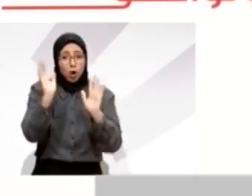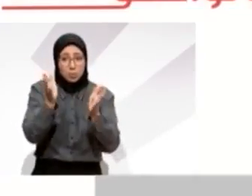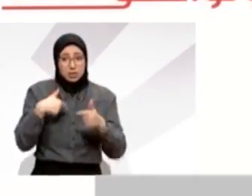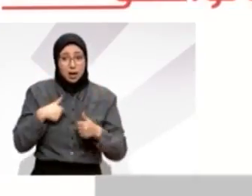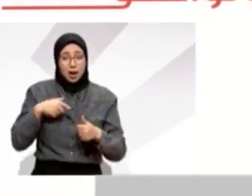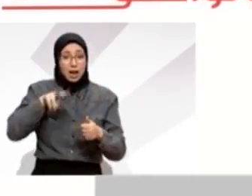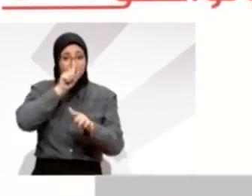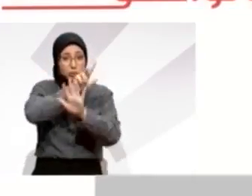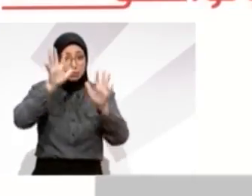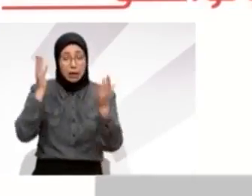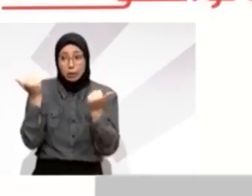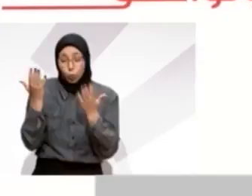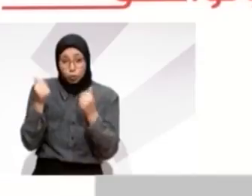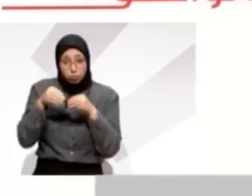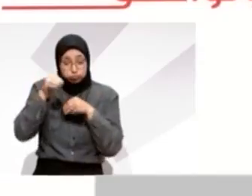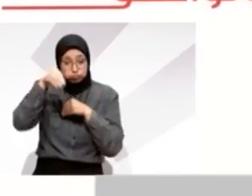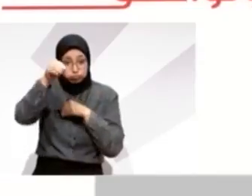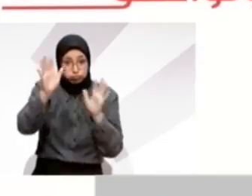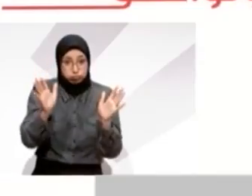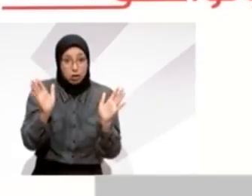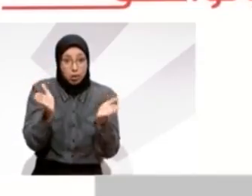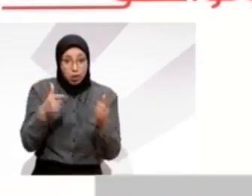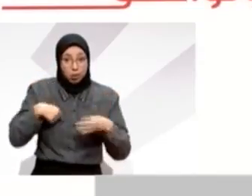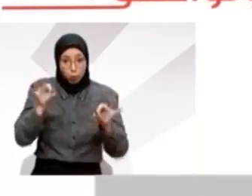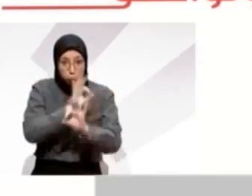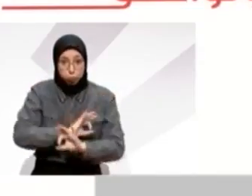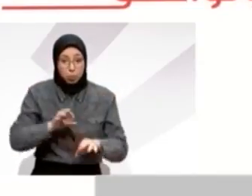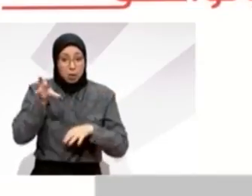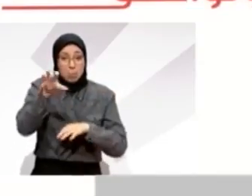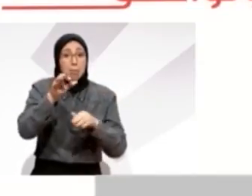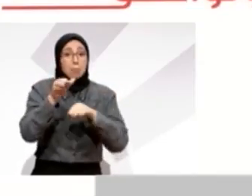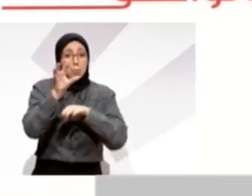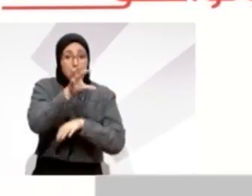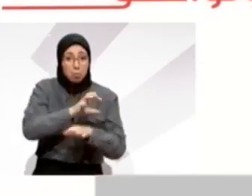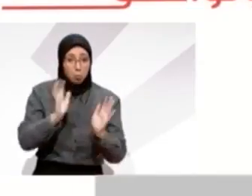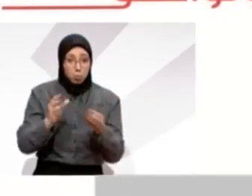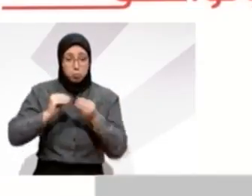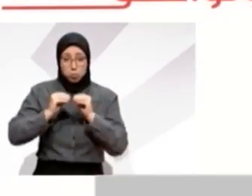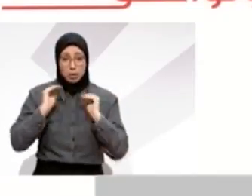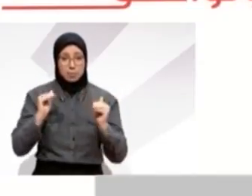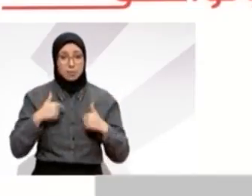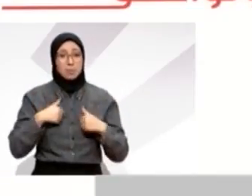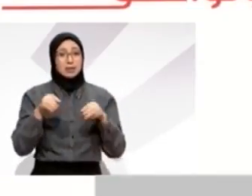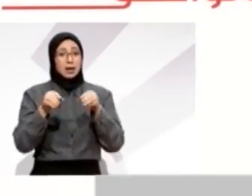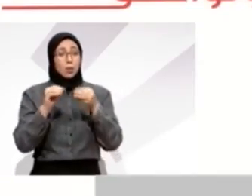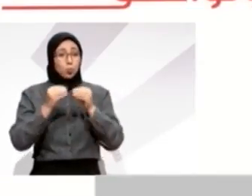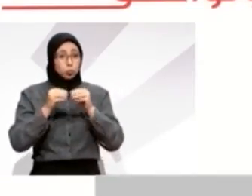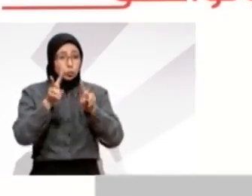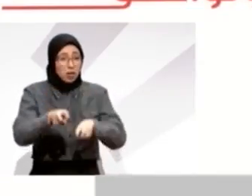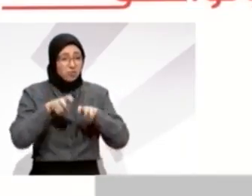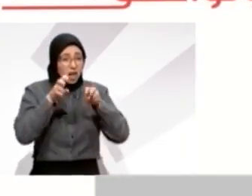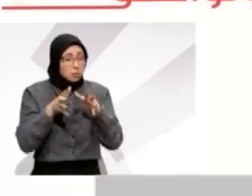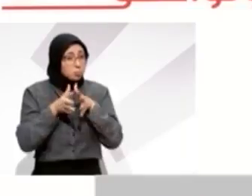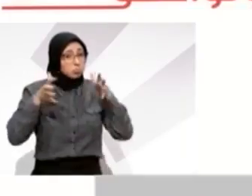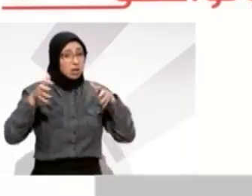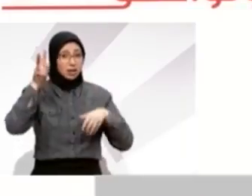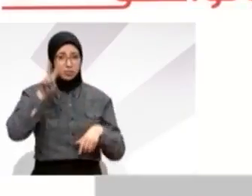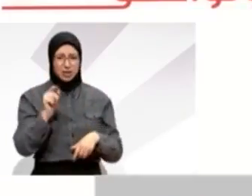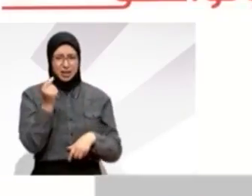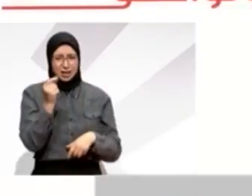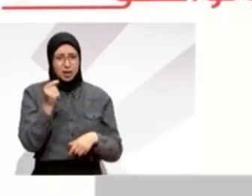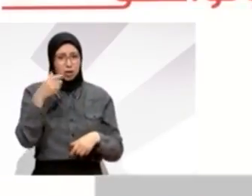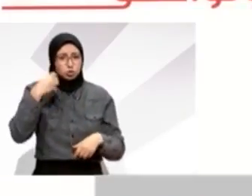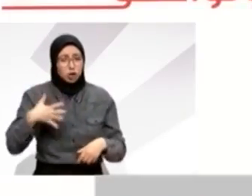وسبعطاشر الخلافيه حتى حل بالك المستشفيات الجهويه على مشكله مشكله الفلاحه مشكله كبيره اللي هي الاقليات